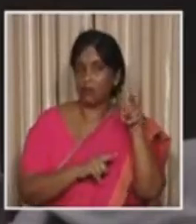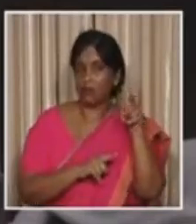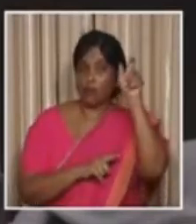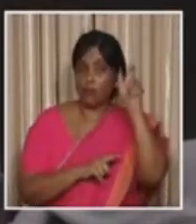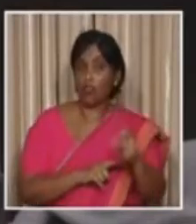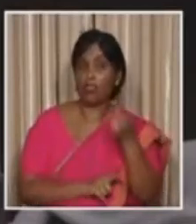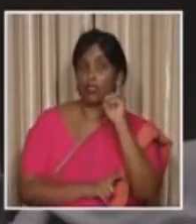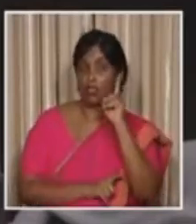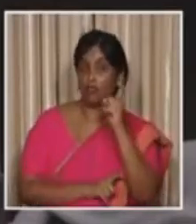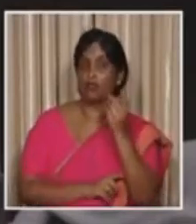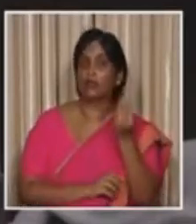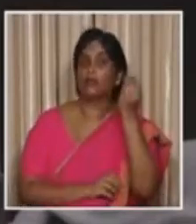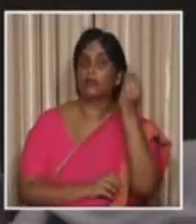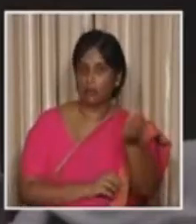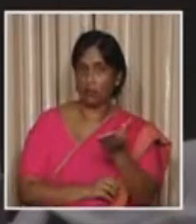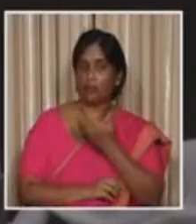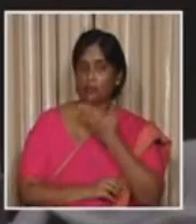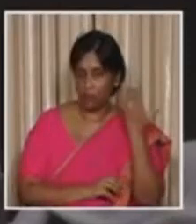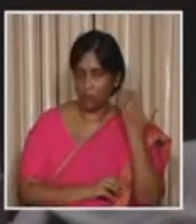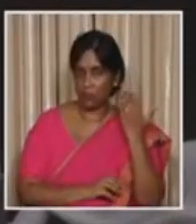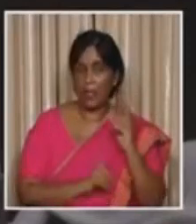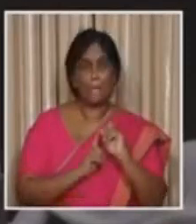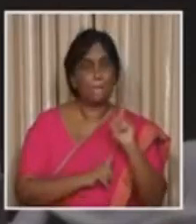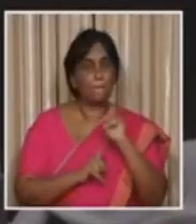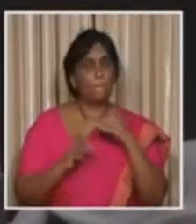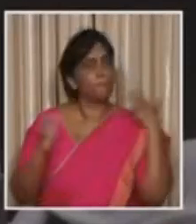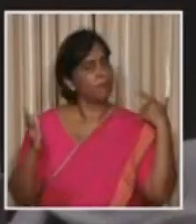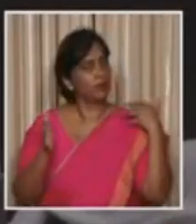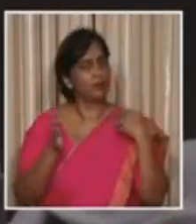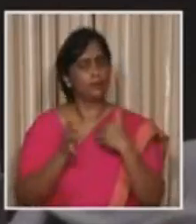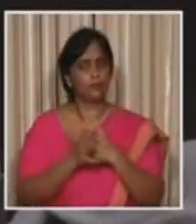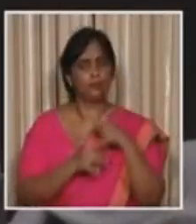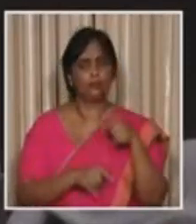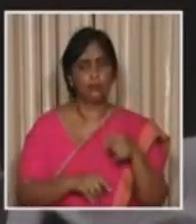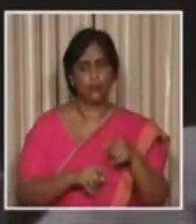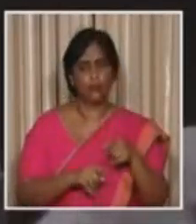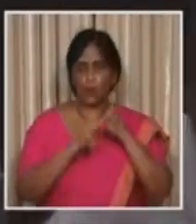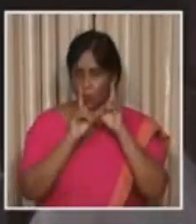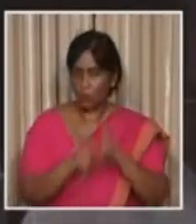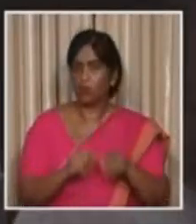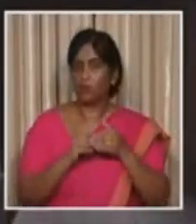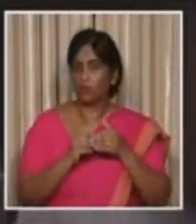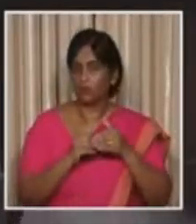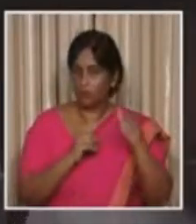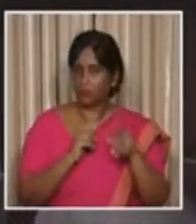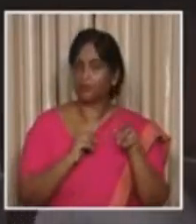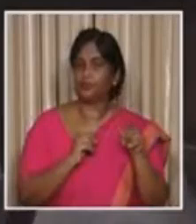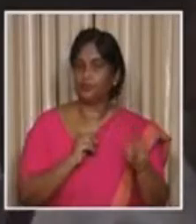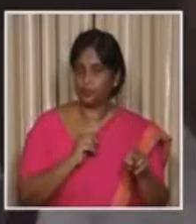මේ පුද්ගලයාට දඬුවම් ලැබා දිය හැකි කාරණයක්. පාර්ලිමේන්තු ඉතිහාසයේ මෙවන් තත්ත්වයක් ඇති